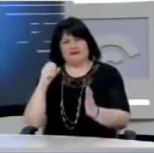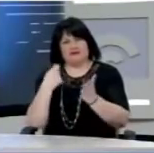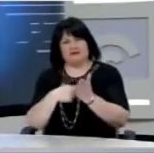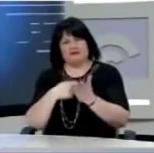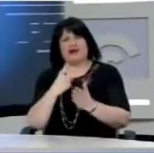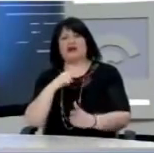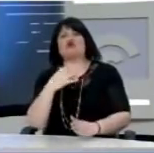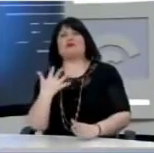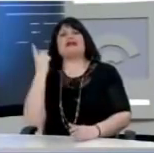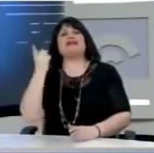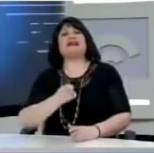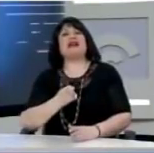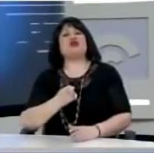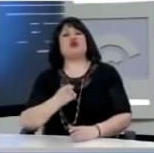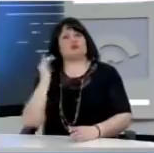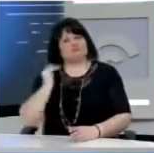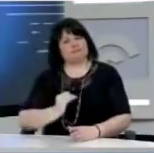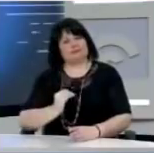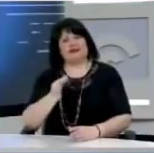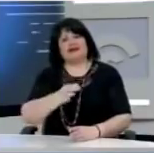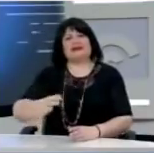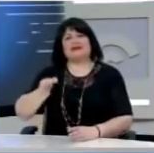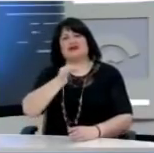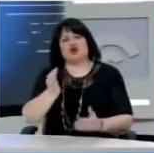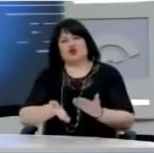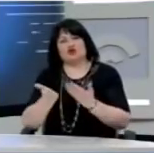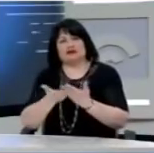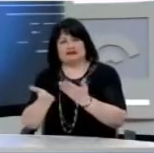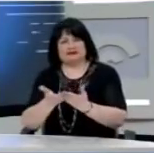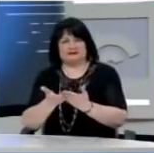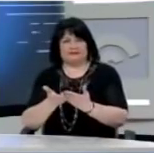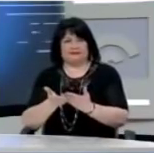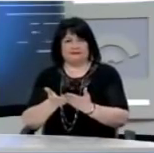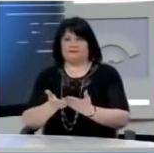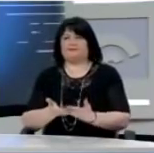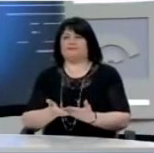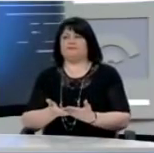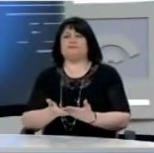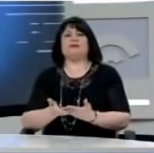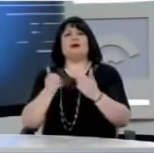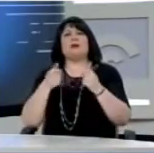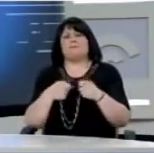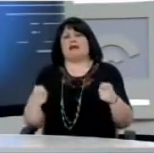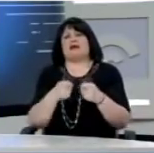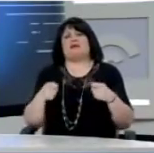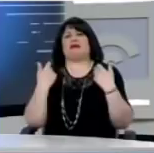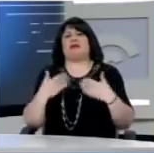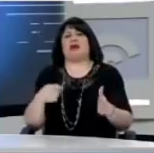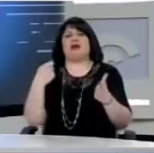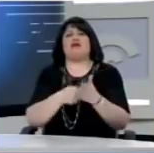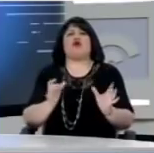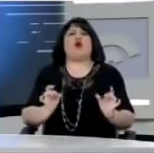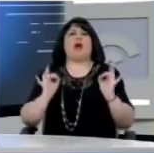25%. Στηρίξαμε επίσης τους νησιώτες μας. Κύριε Βορύδη, παρακαλώ. Με πρόσφατα μέτρα που ανακοινώσαμε. Για